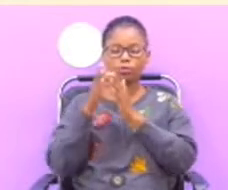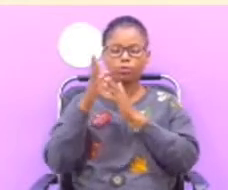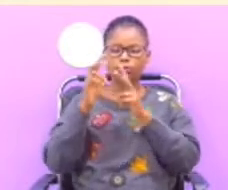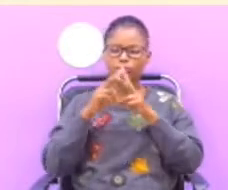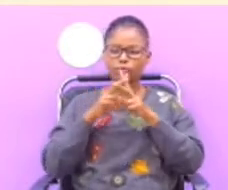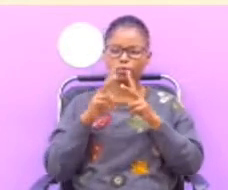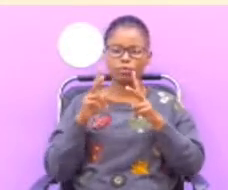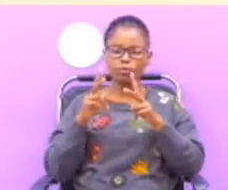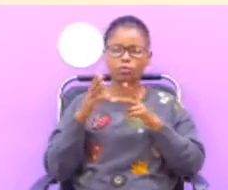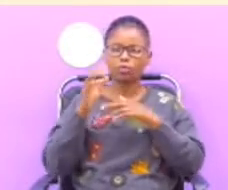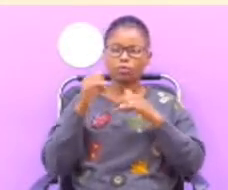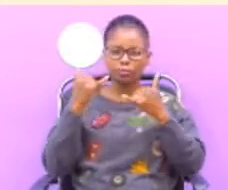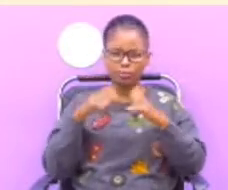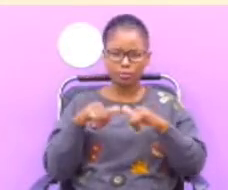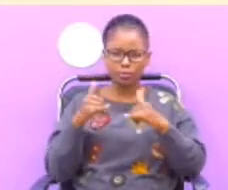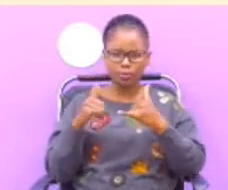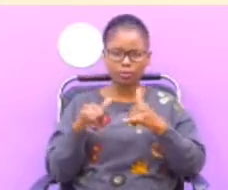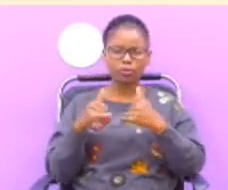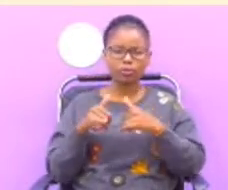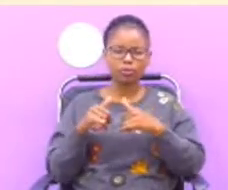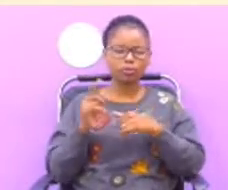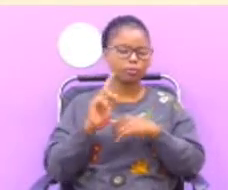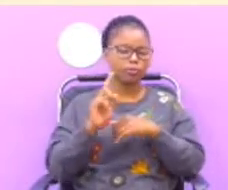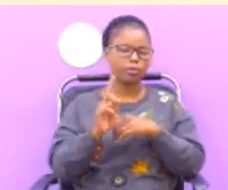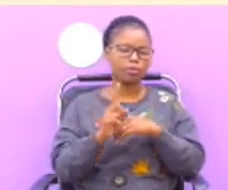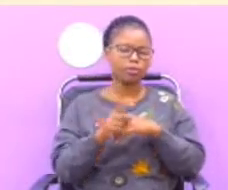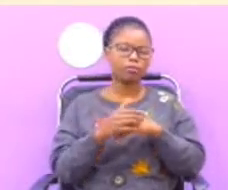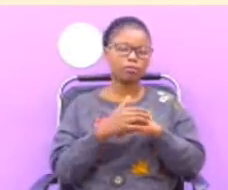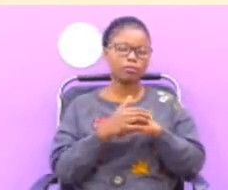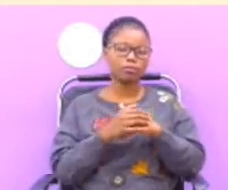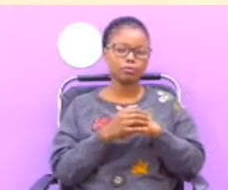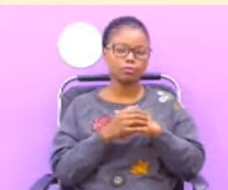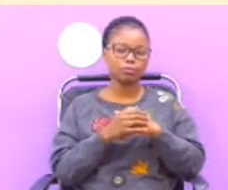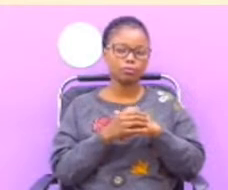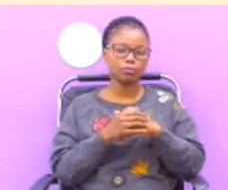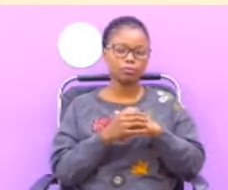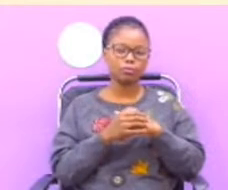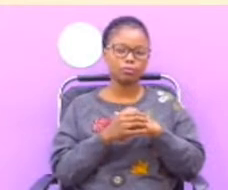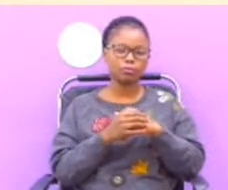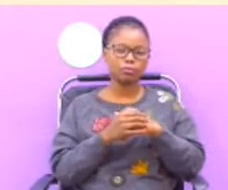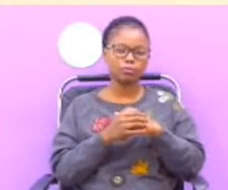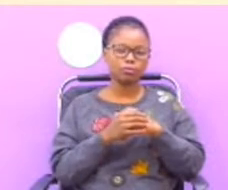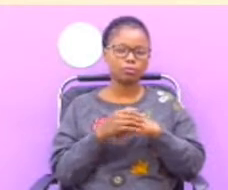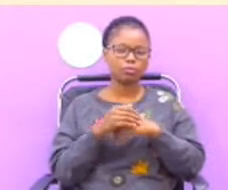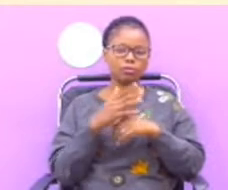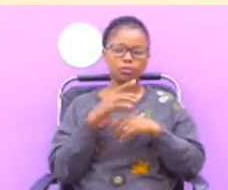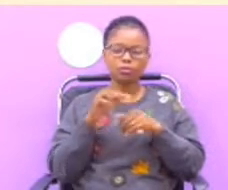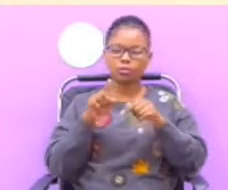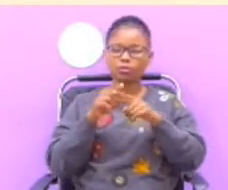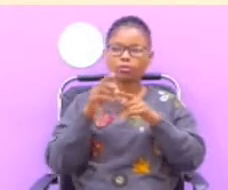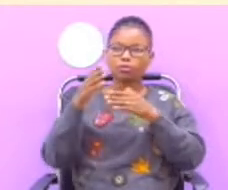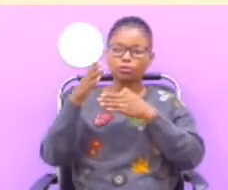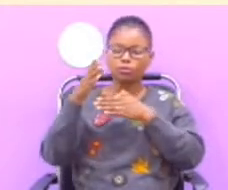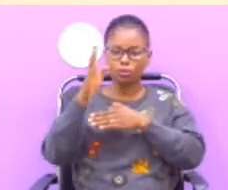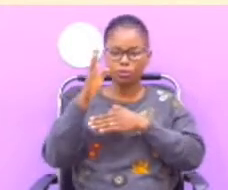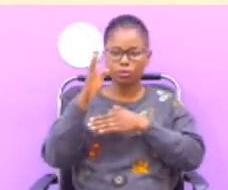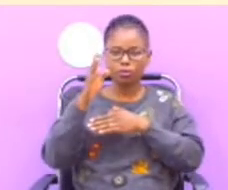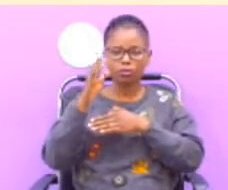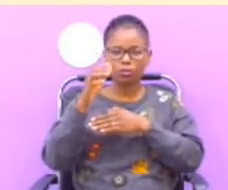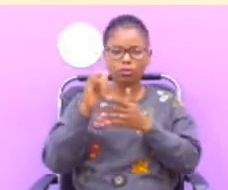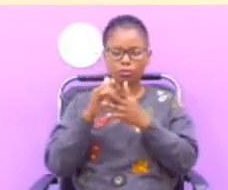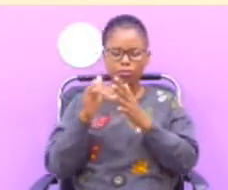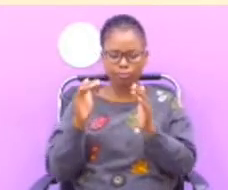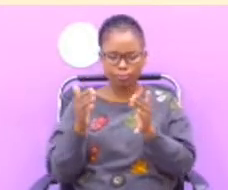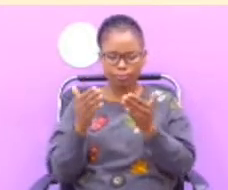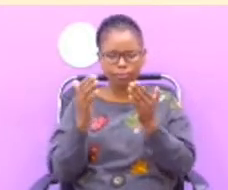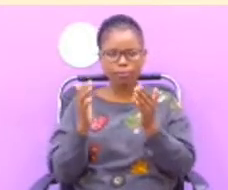Ngai ti wa gũthakwo nake. Na Ngai ndangĩkũhe ũrĩithi utoi kureithia no